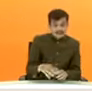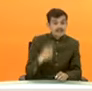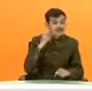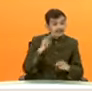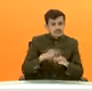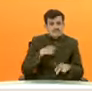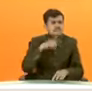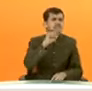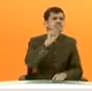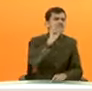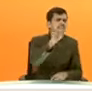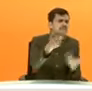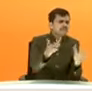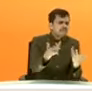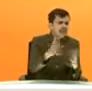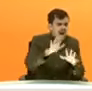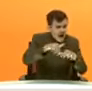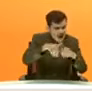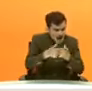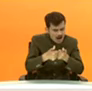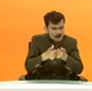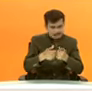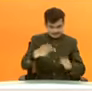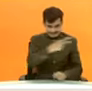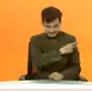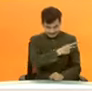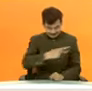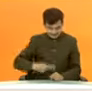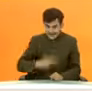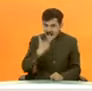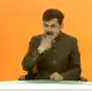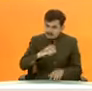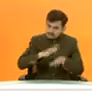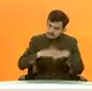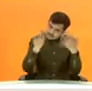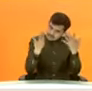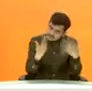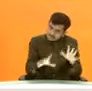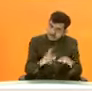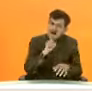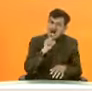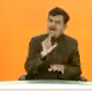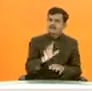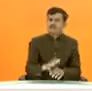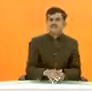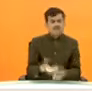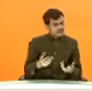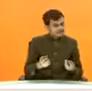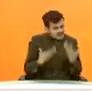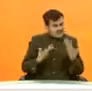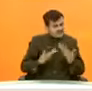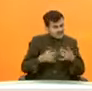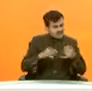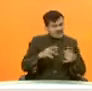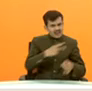पूछूं कि क्या आपने कर्नाटका के सेब का स्वाद चाखा है, तो आप हैरान हो